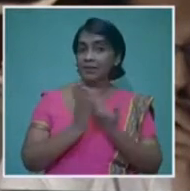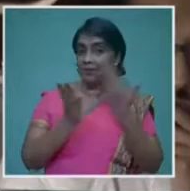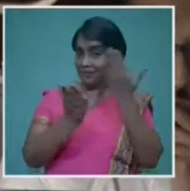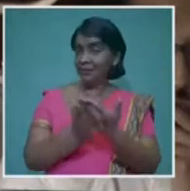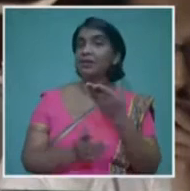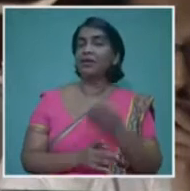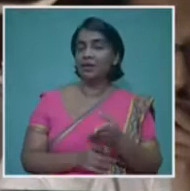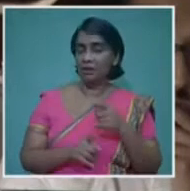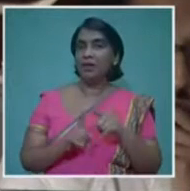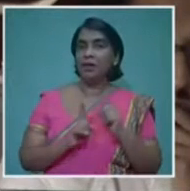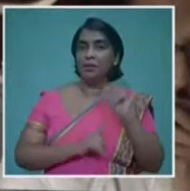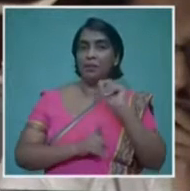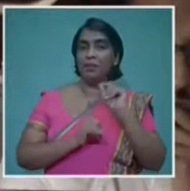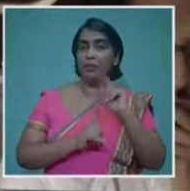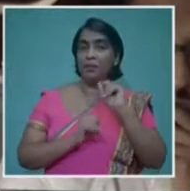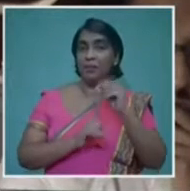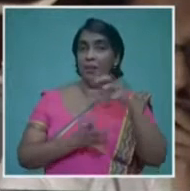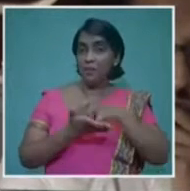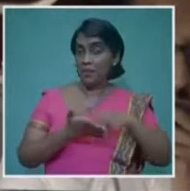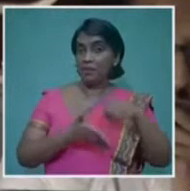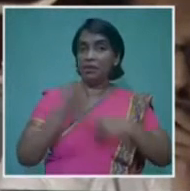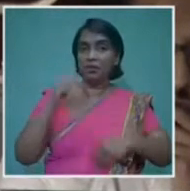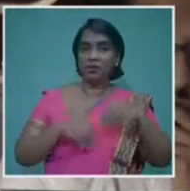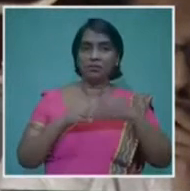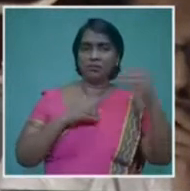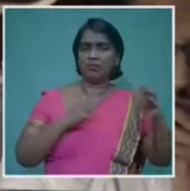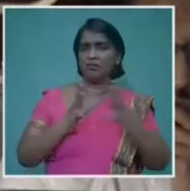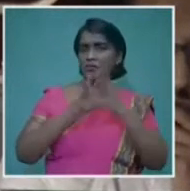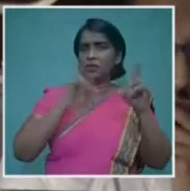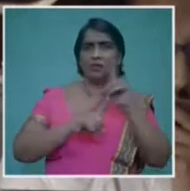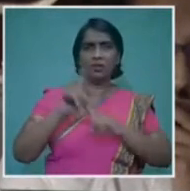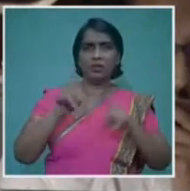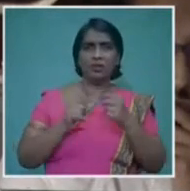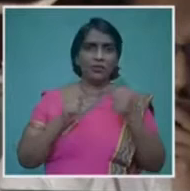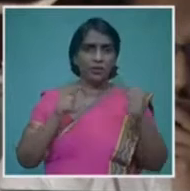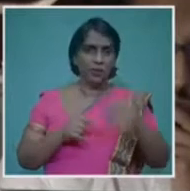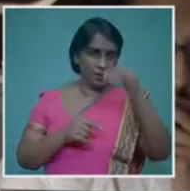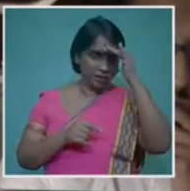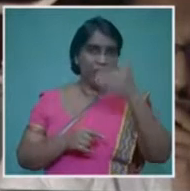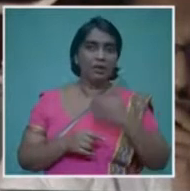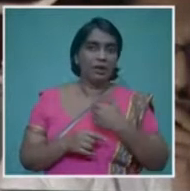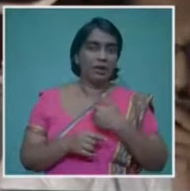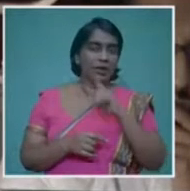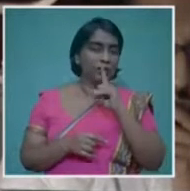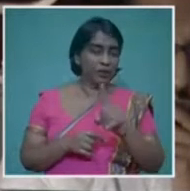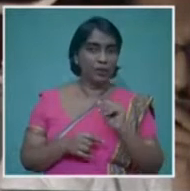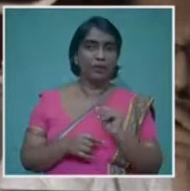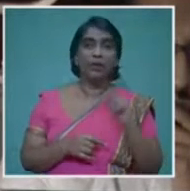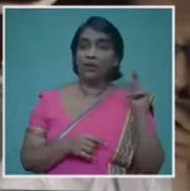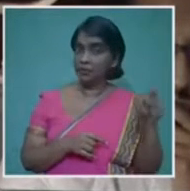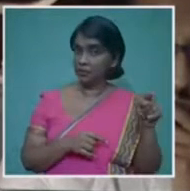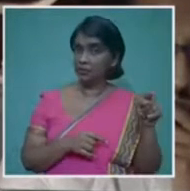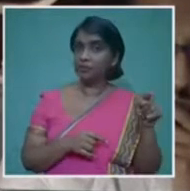මේ පළාත් පාලන මැතිවරණය කල් දාන්න යනවා කියන කාරණය සම්බන්ධයෙන් විශාල කතාබහක් යනවා. විපක්ෂනායකතුමනි, මේ අවස්ථාවේ මම සිද්ධ කරේ ඒ